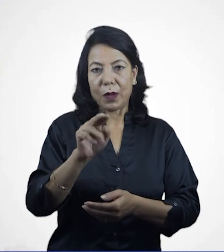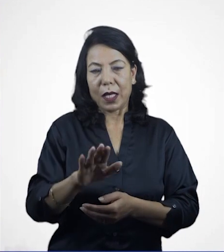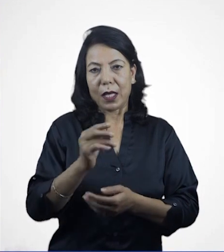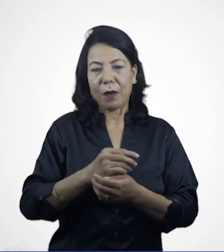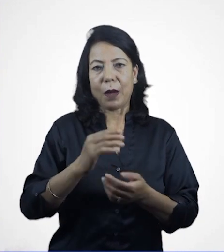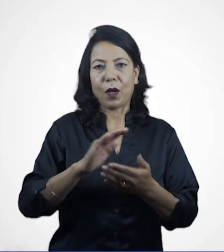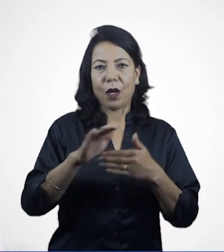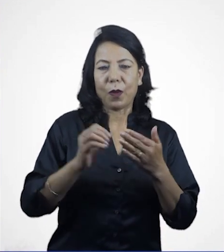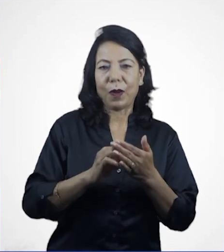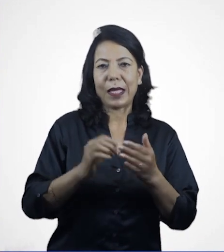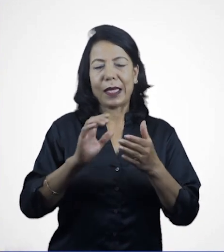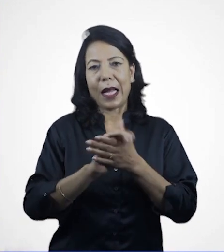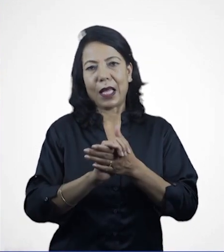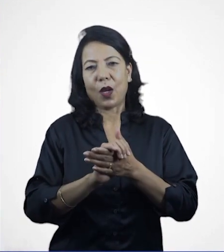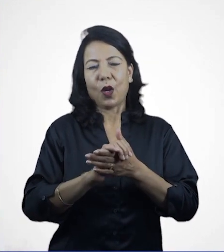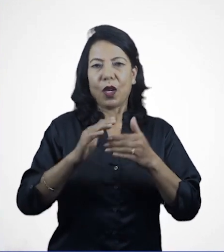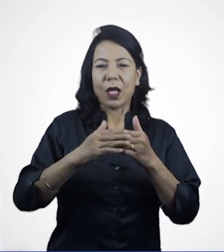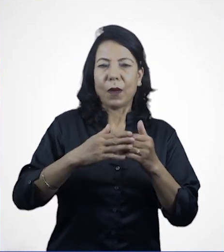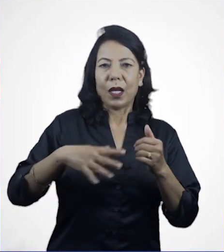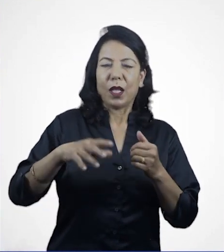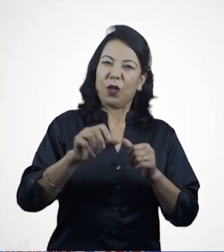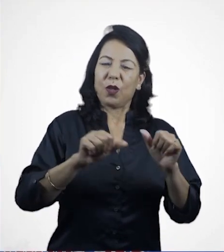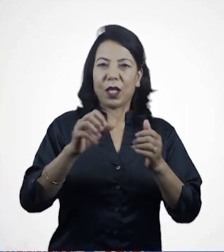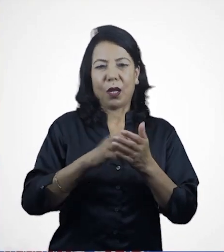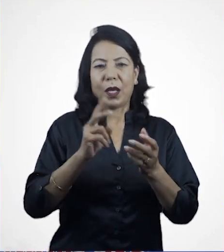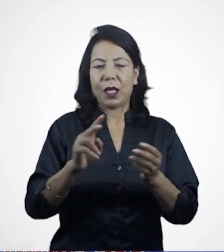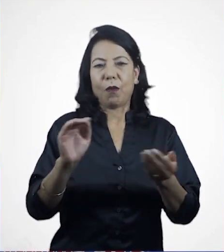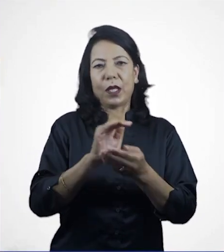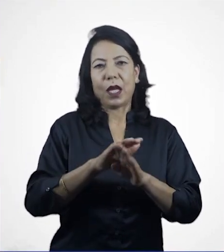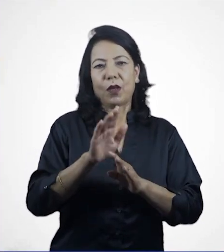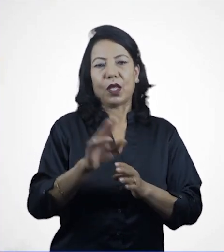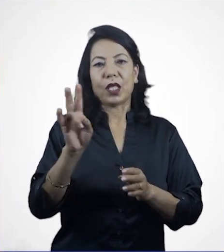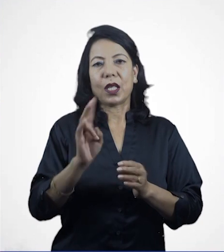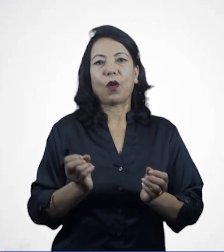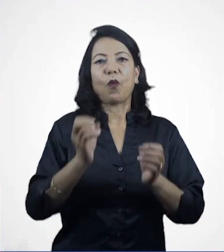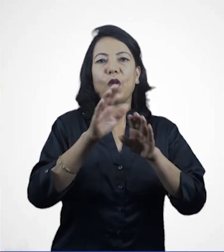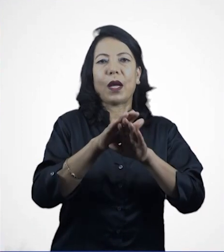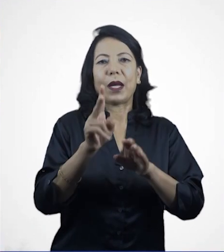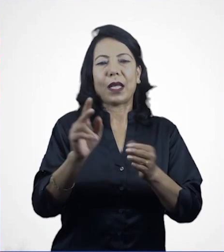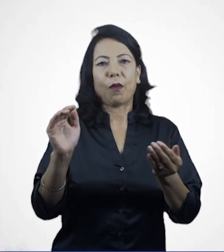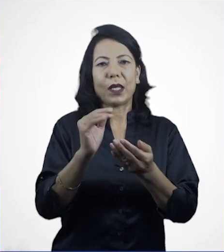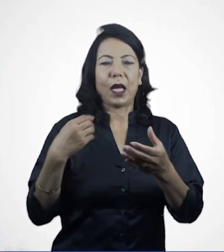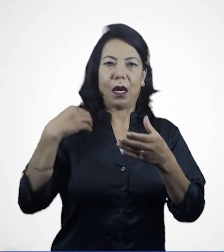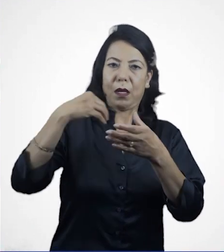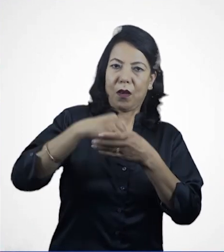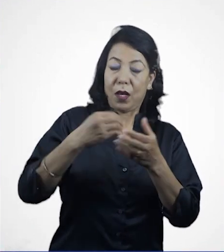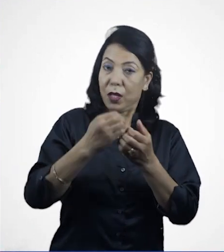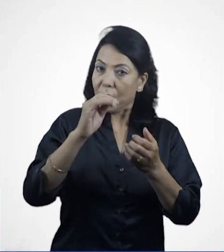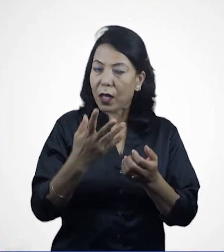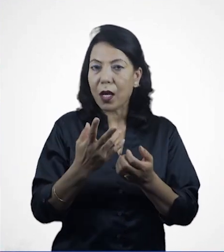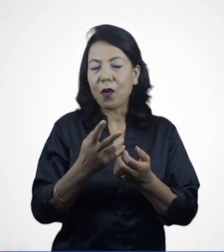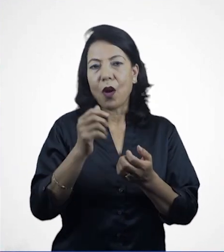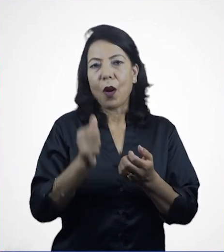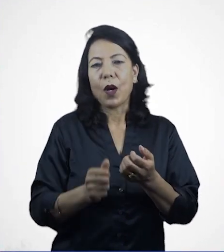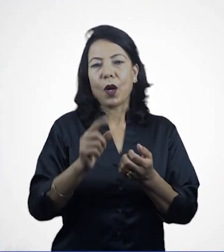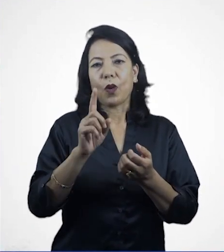अरपरिवार साथी भाय नजिक मा जता तता सन इस्तो इस बाल बाली काहरो जबसं में एम्रेश्या को मूलधार मा इसतो बच्चा इस बचाहर बाचा लागना सकता है और